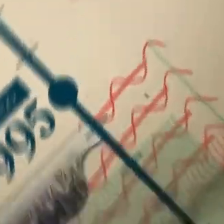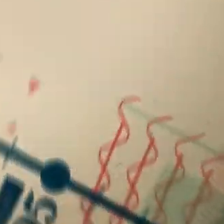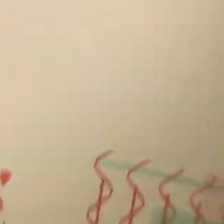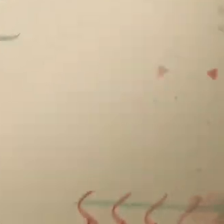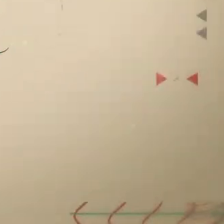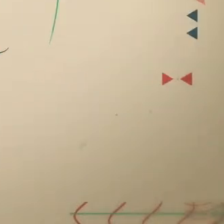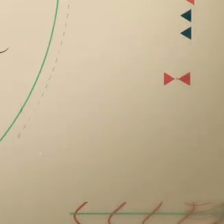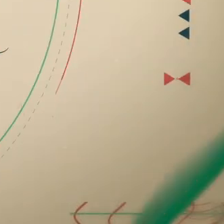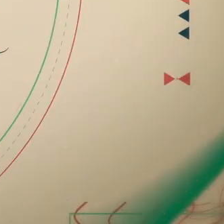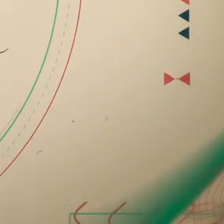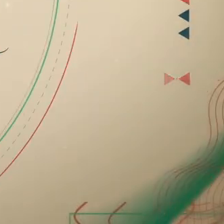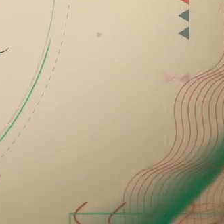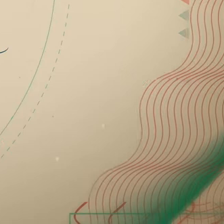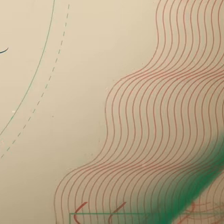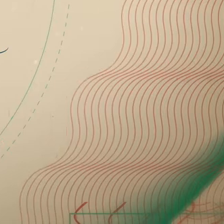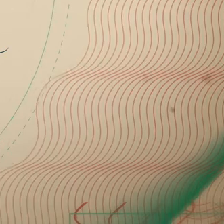1995 roku.